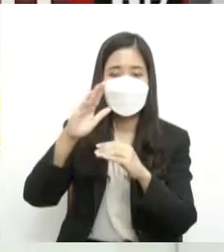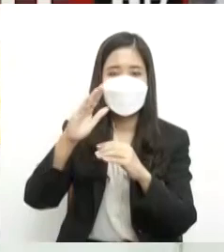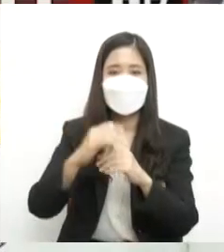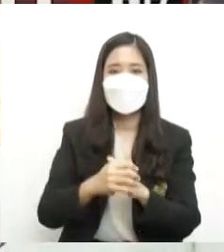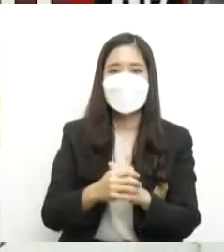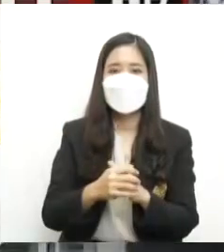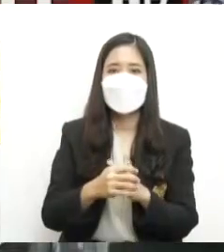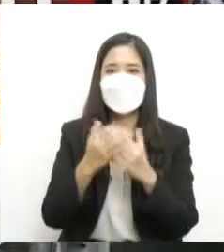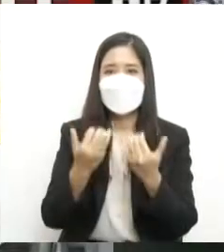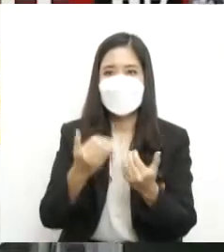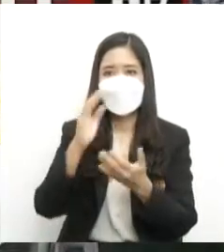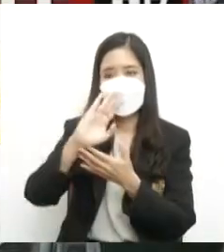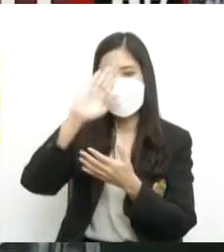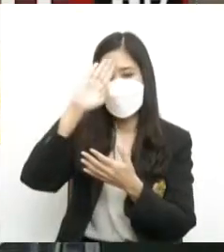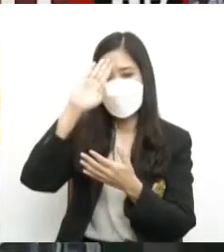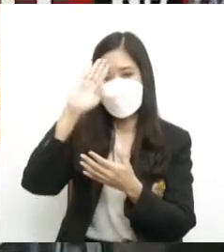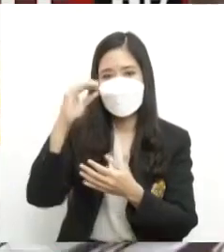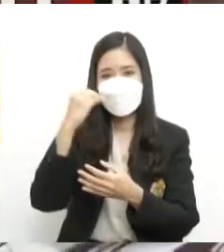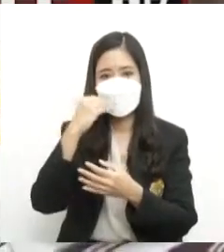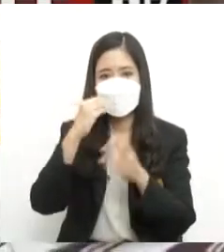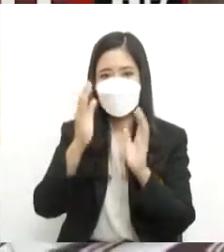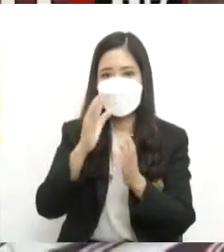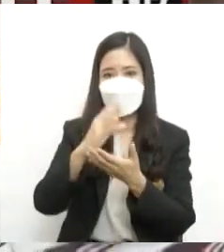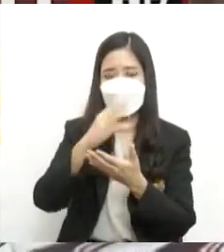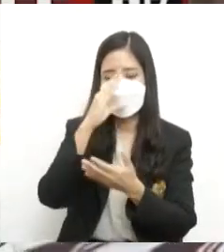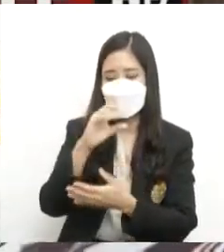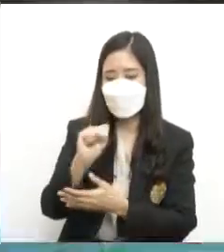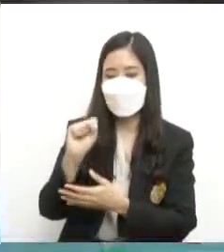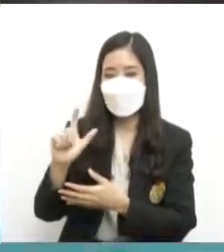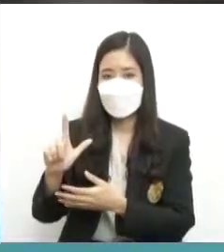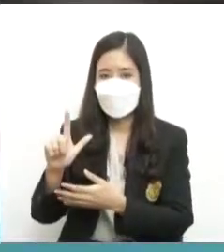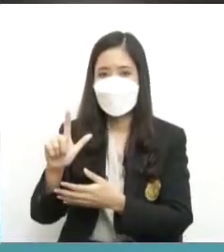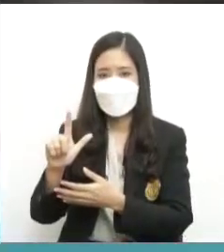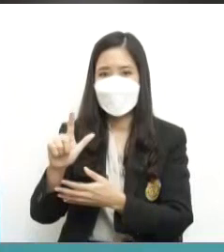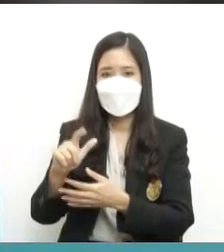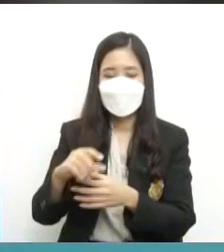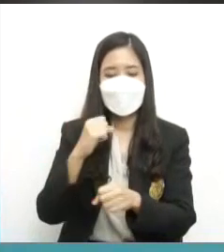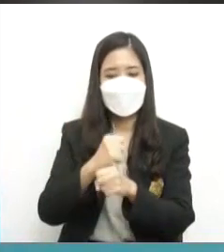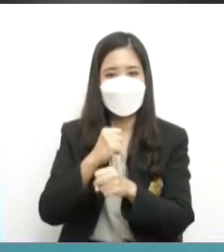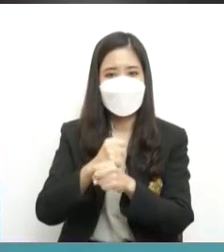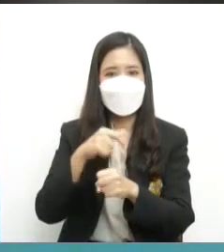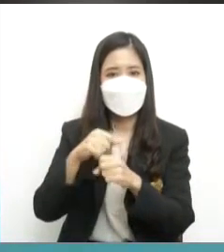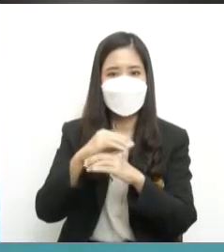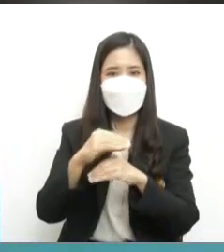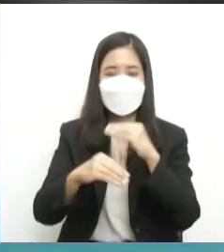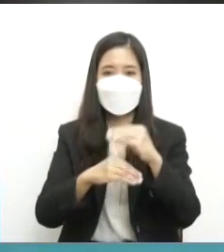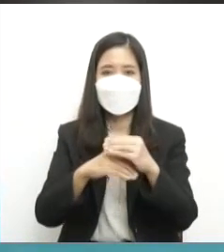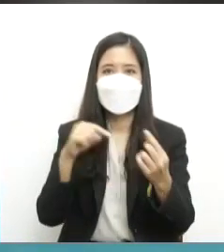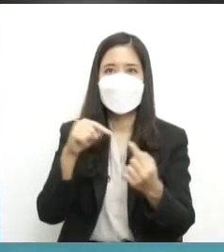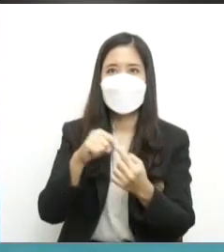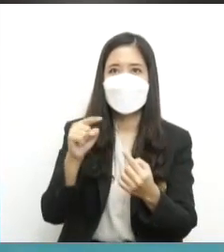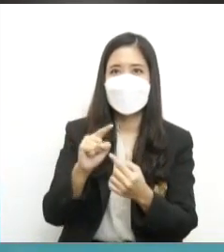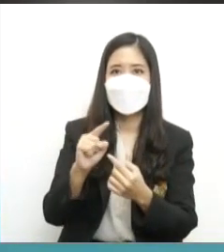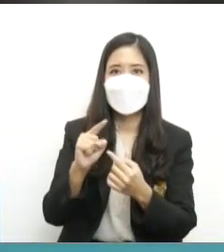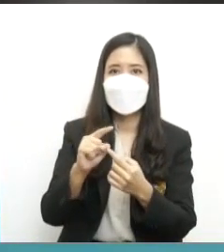จำนวนผู้ป่วยเหล่านี้เป็นนักเรียนโรงเรียนสันติราษฎร์วิทยาลัยที่ได้รับการติดเชื้อไวรัสโควิด-19 เป็นจำนวน